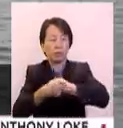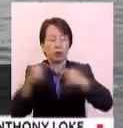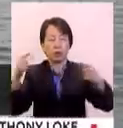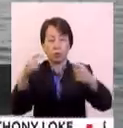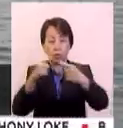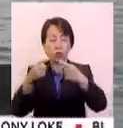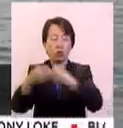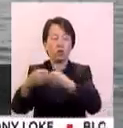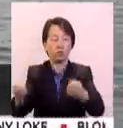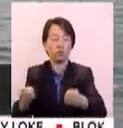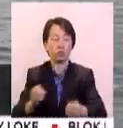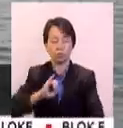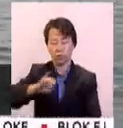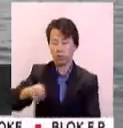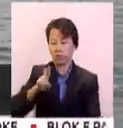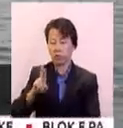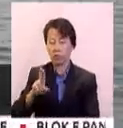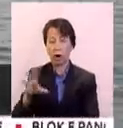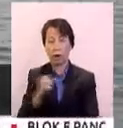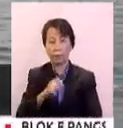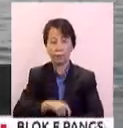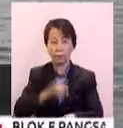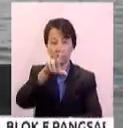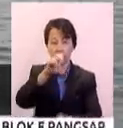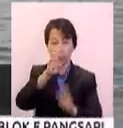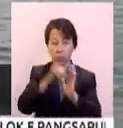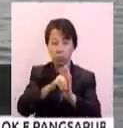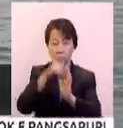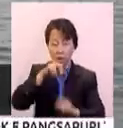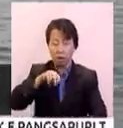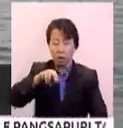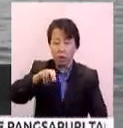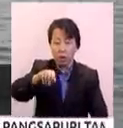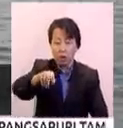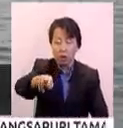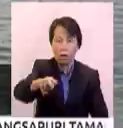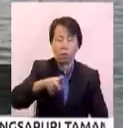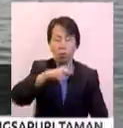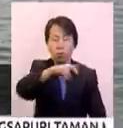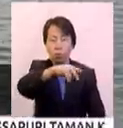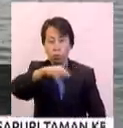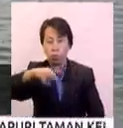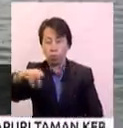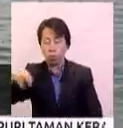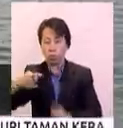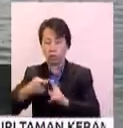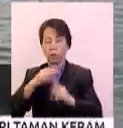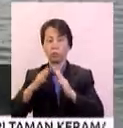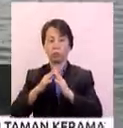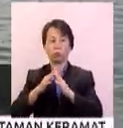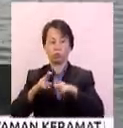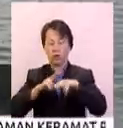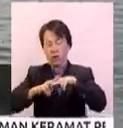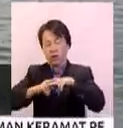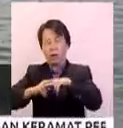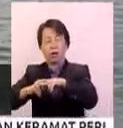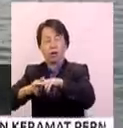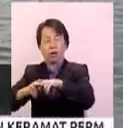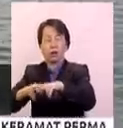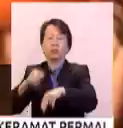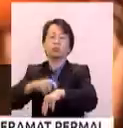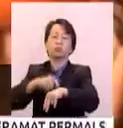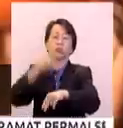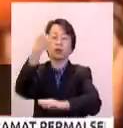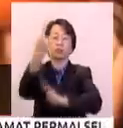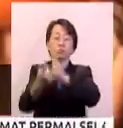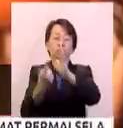pejabatnya. Zhu Biwu mengambil masa 30 minit untuk menyeberangi sungai dari rumahnya. Perjalanan menaiki kereta api biasanya mengambil masa